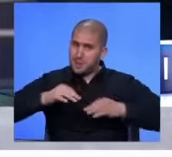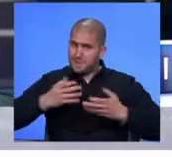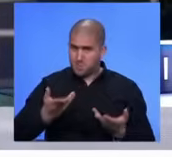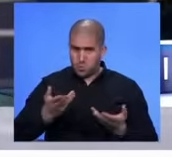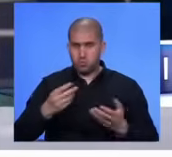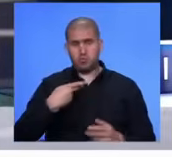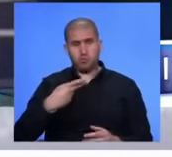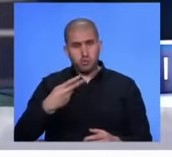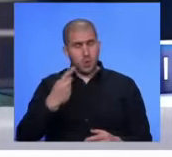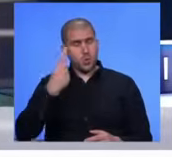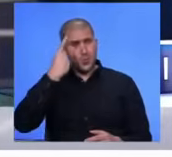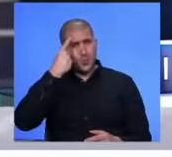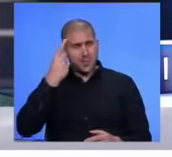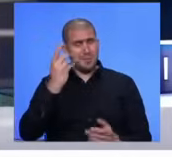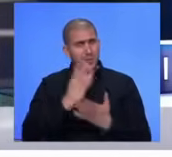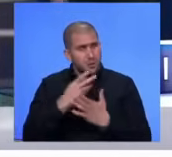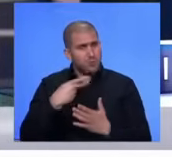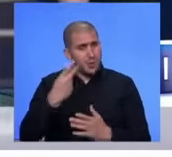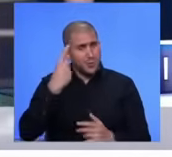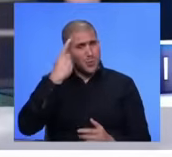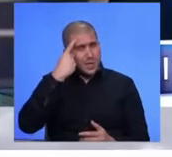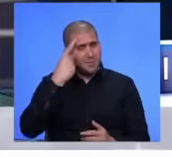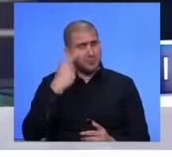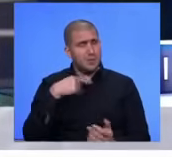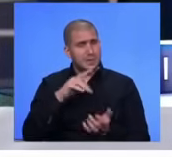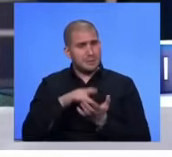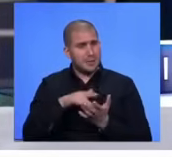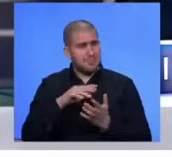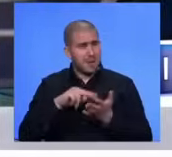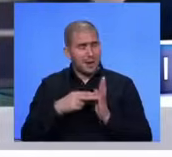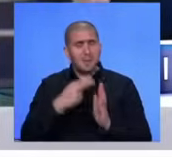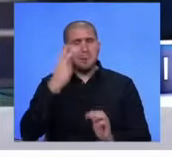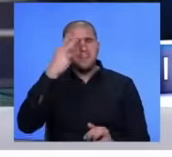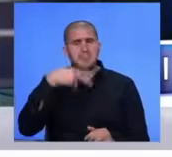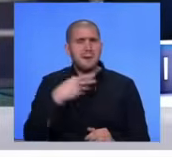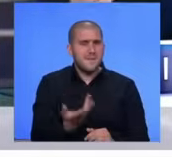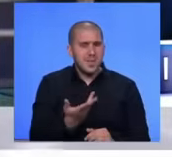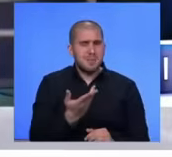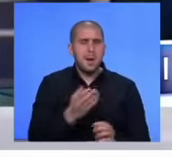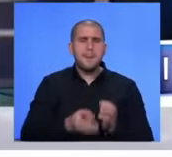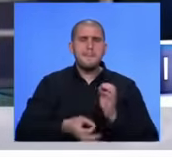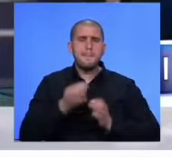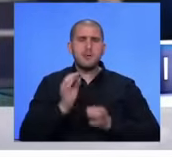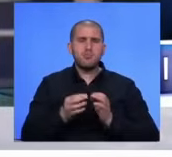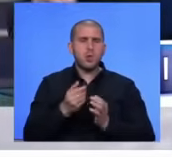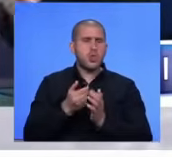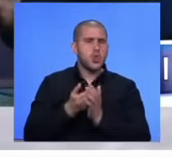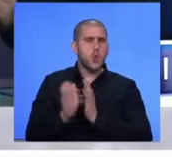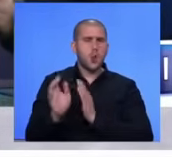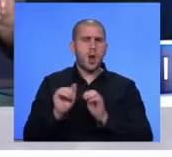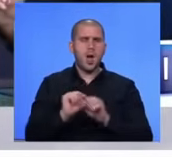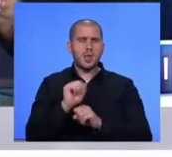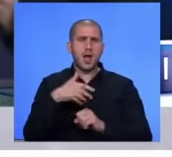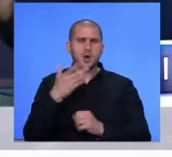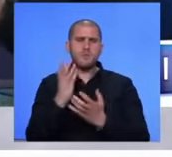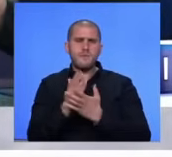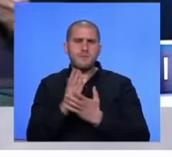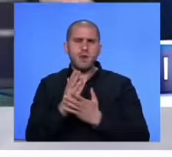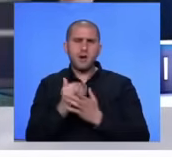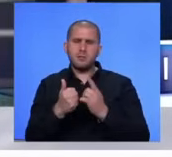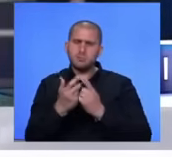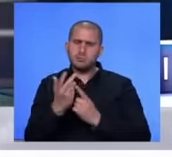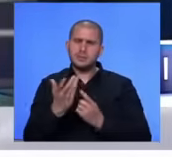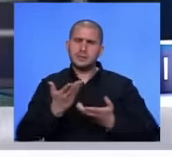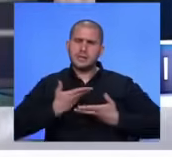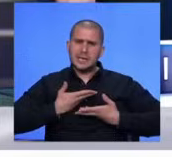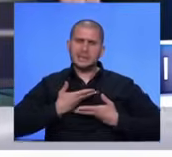שנינו לפחות יודעים, לפחות שנינו פה שנמצאים בחלל הזה מבינים שבית המשפט דוחה את העתירה אחרי שהוא כבר השיג את כל מבוקשו